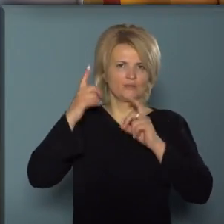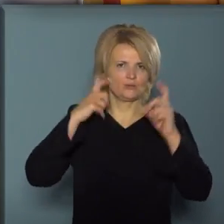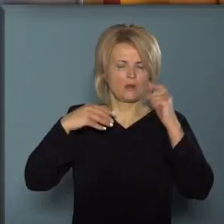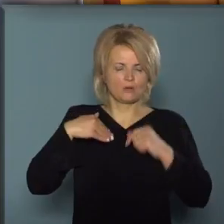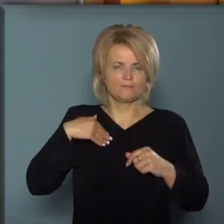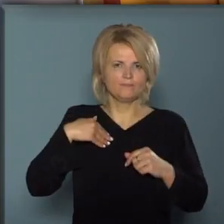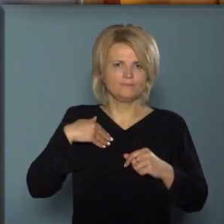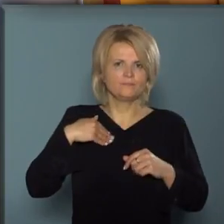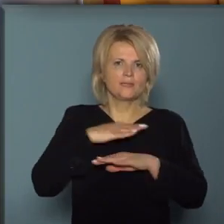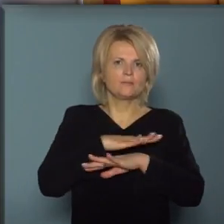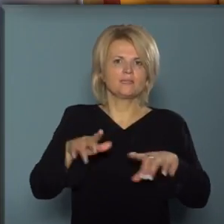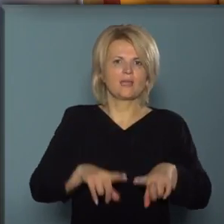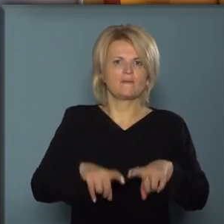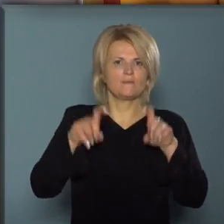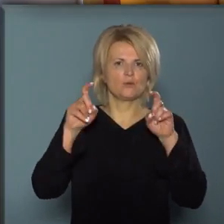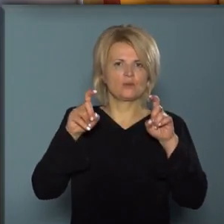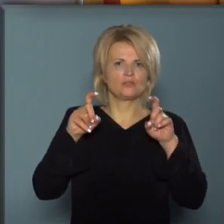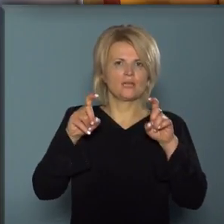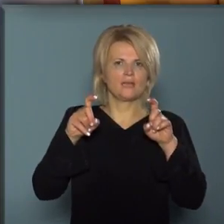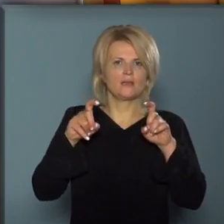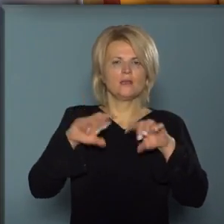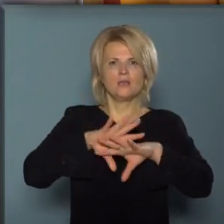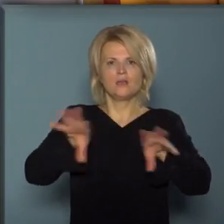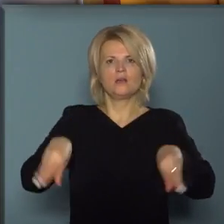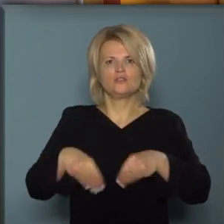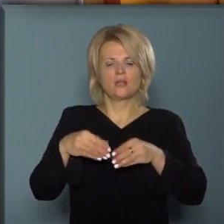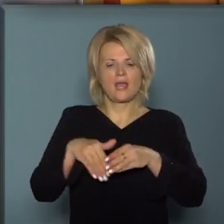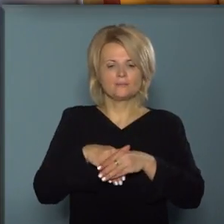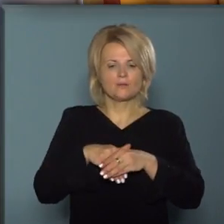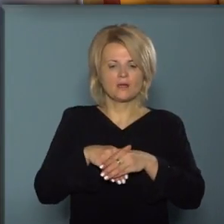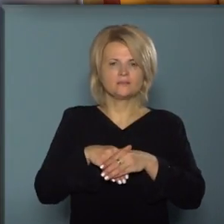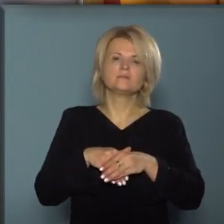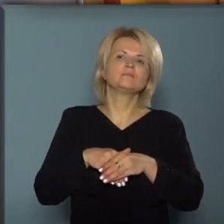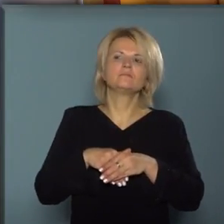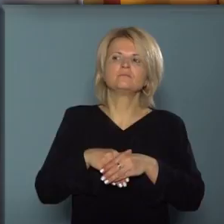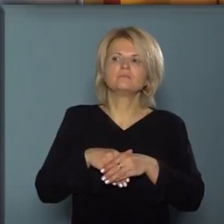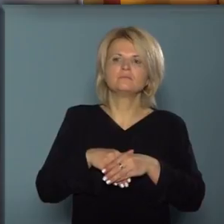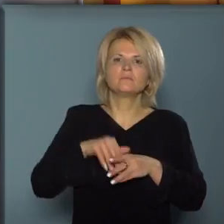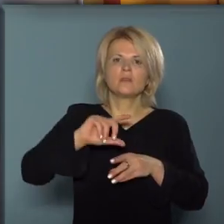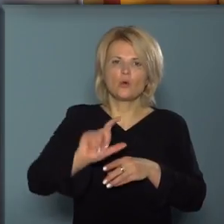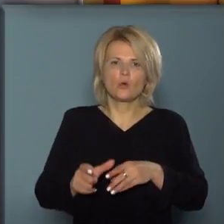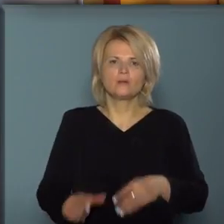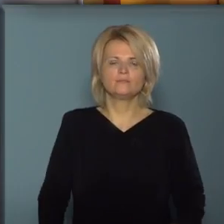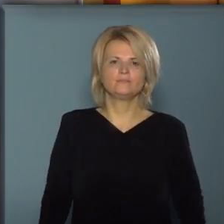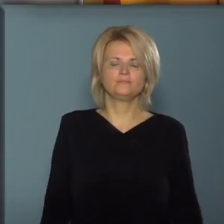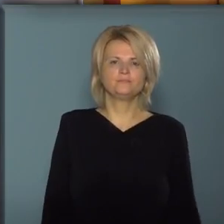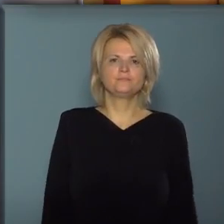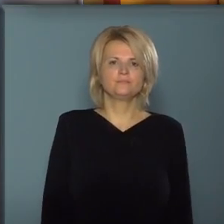hogy minden függőség a családban keresendő az ok.